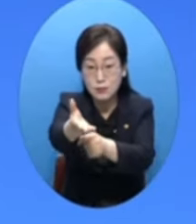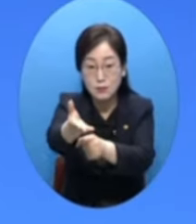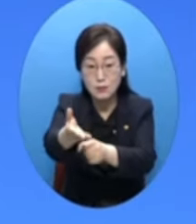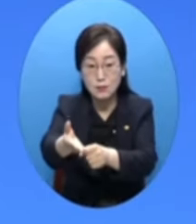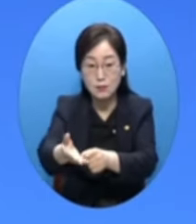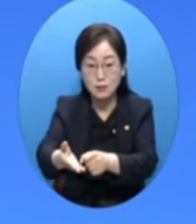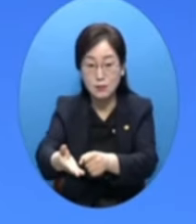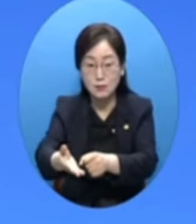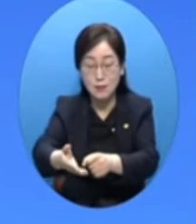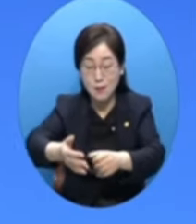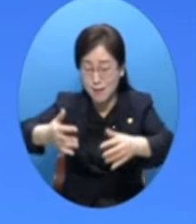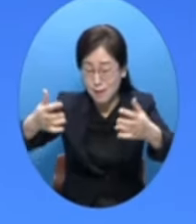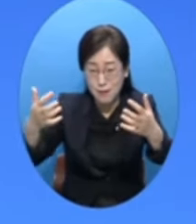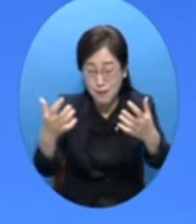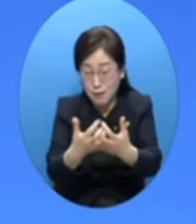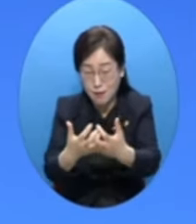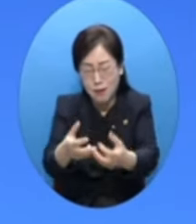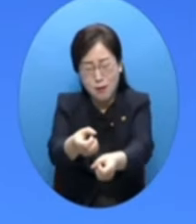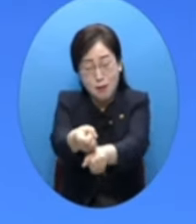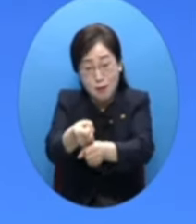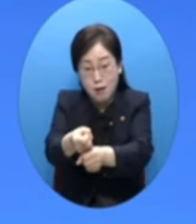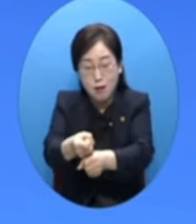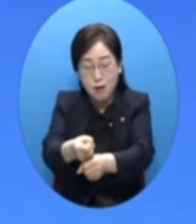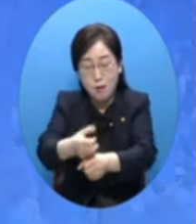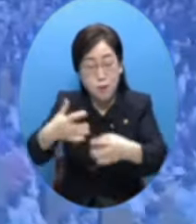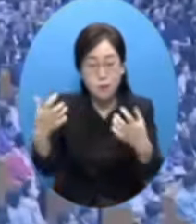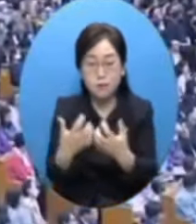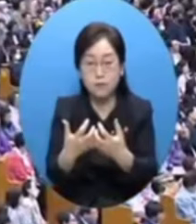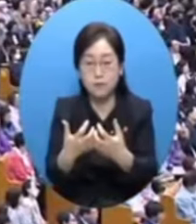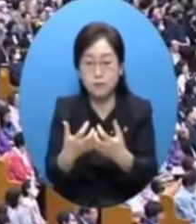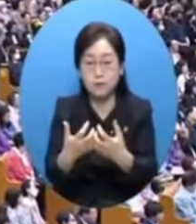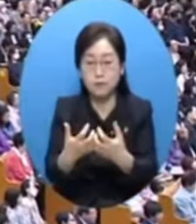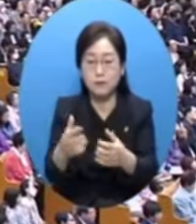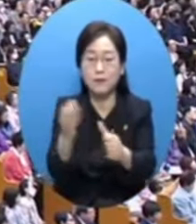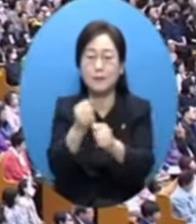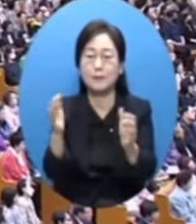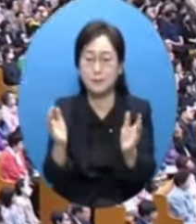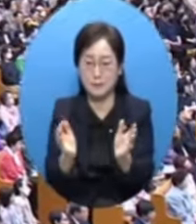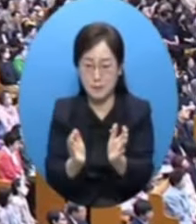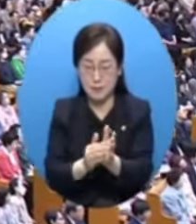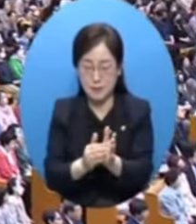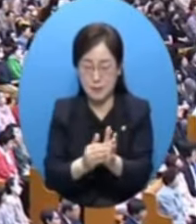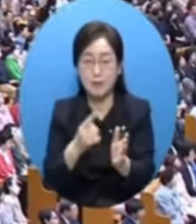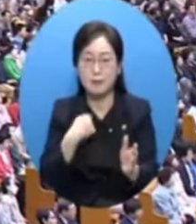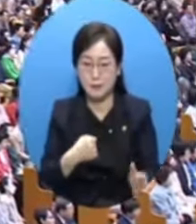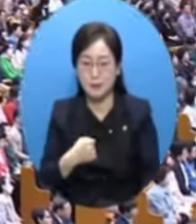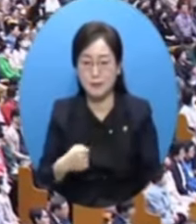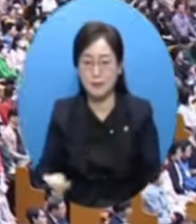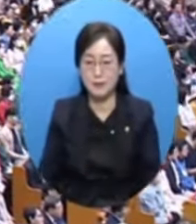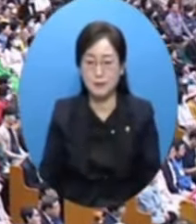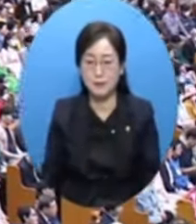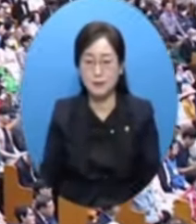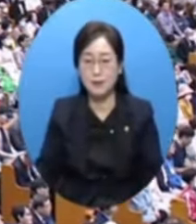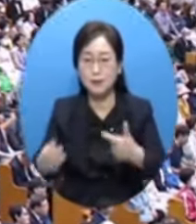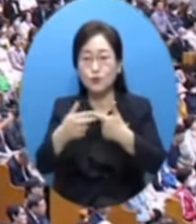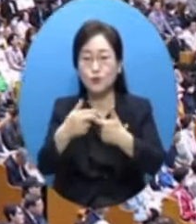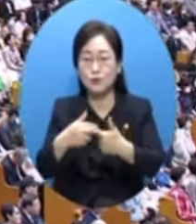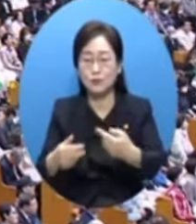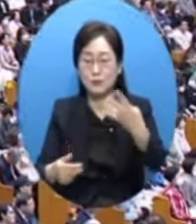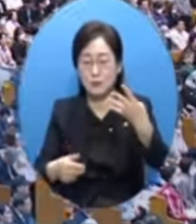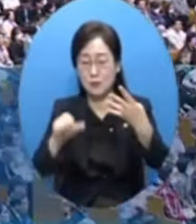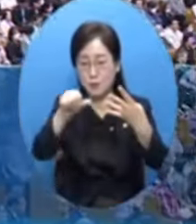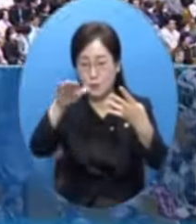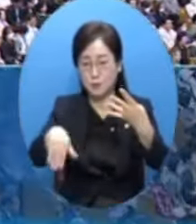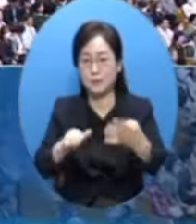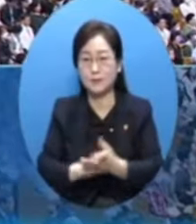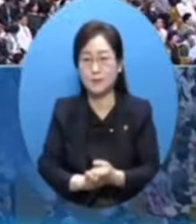그물을 애운 고기가 하도 많아 끌어올릴 정도 없을 정도로 많이 고기를 잡았던 사건이 있었습니다. 누가복음 5장 4절